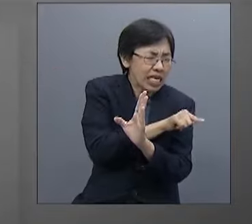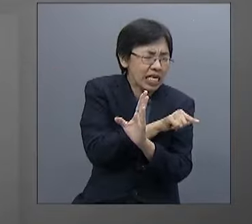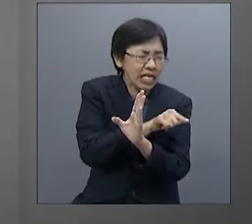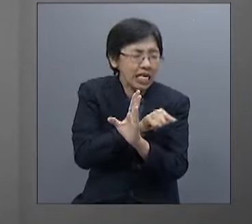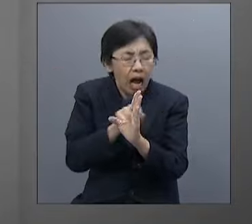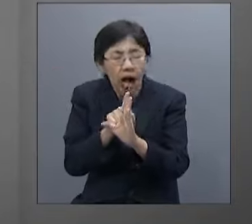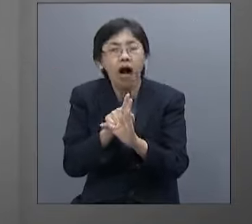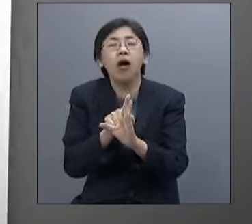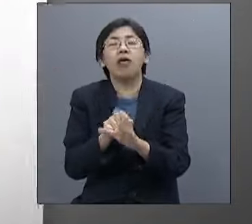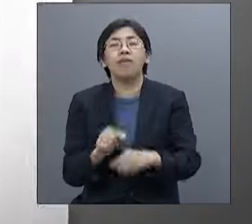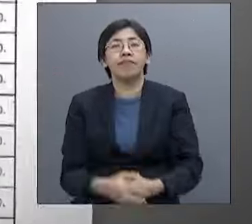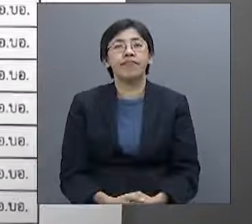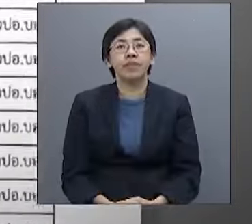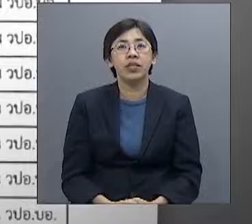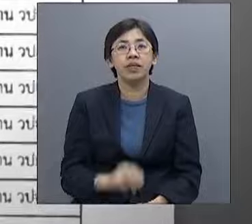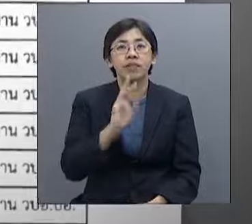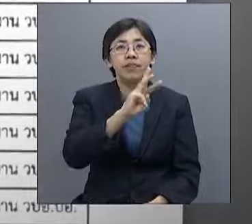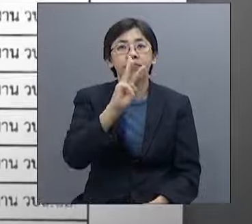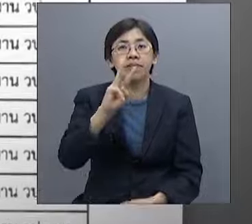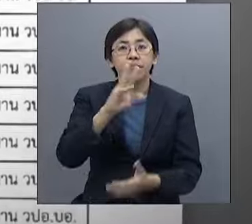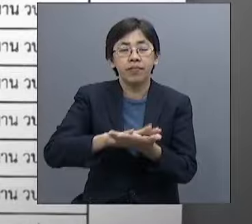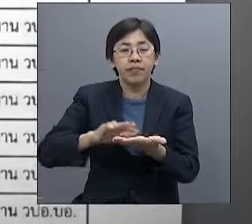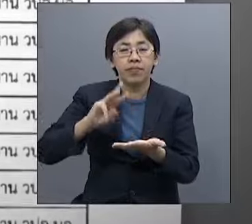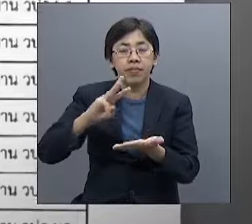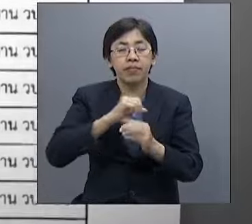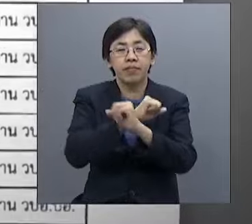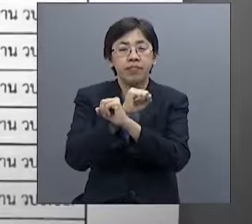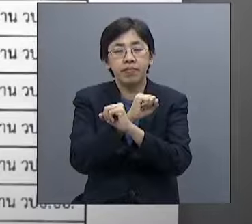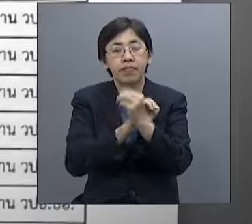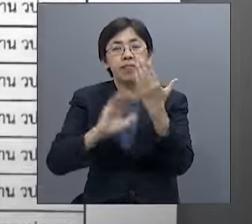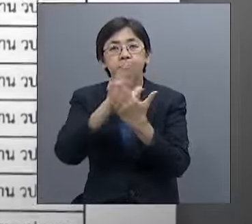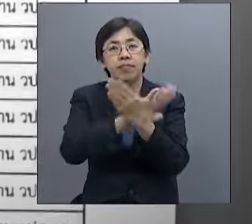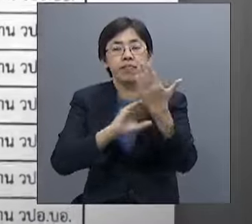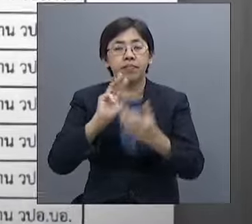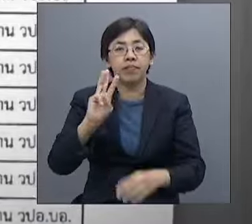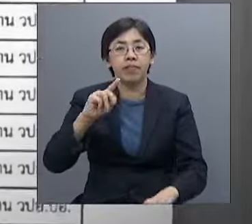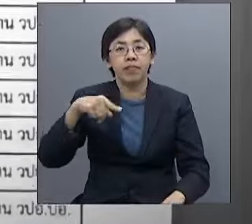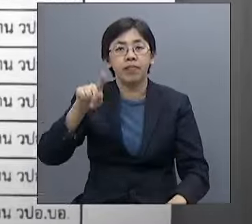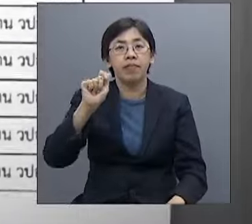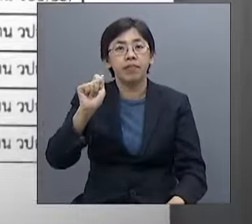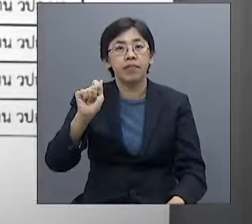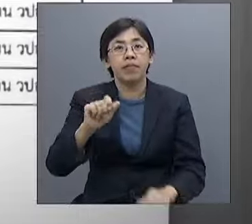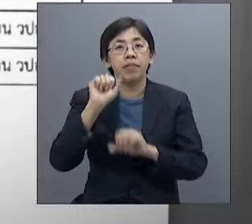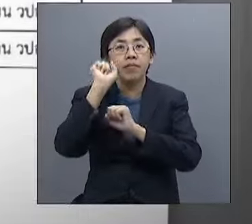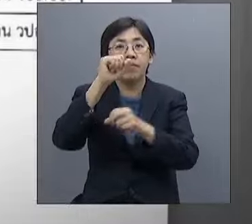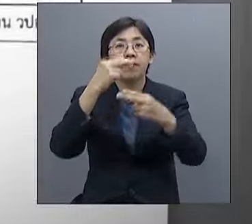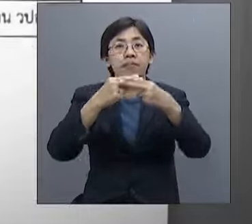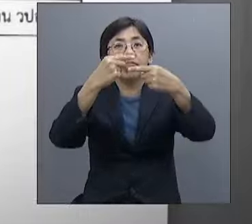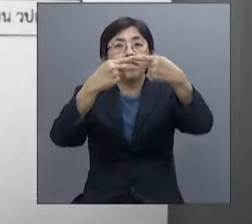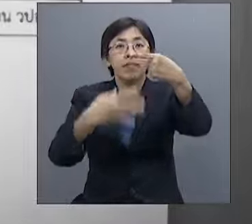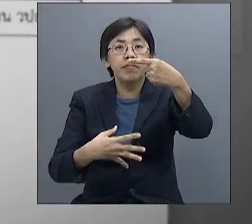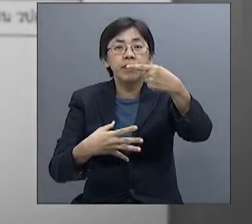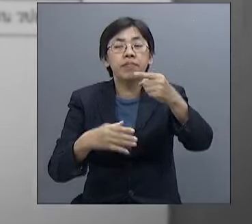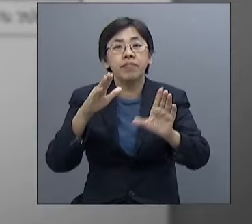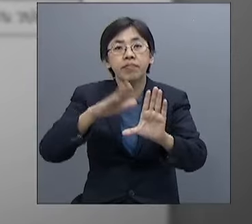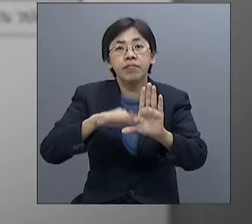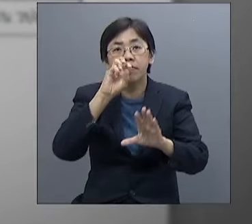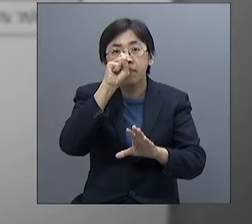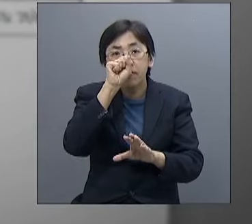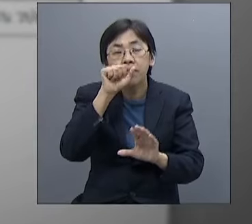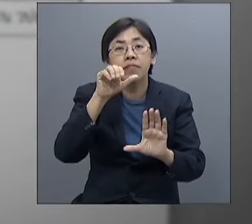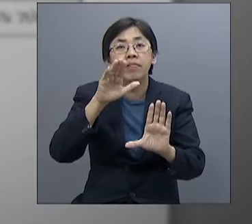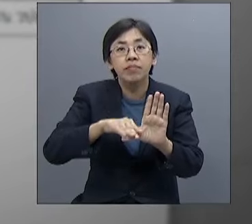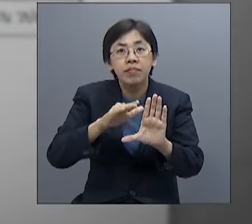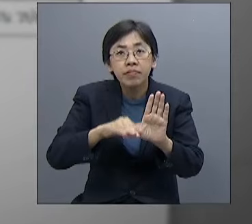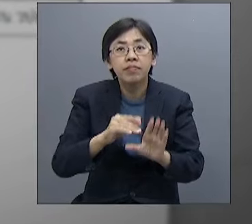เมื่อวานนี้เว็บไซต์วิทยาลัยป้องกันราชอาณาจักรหรือว่าวปอประกาศรายชื่อผู้ที่มีสิทธิ์สอบสมัครสั